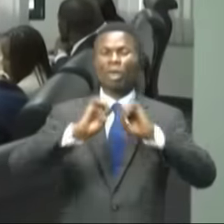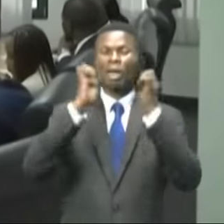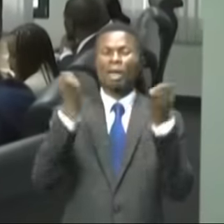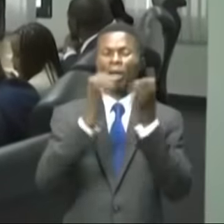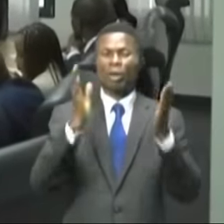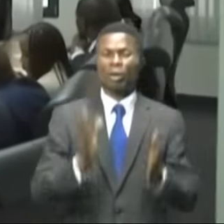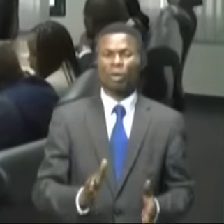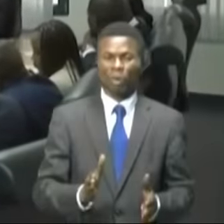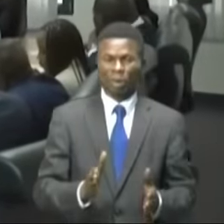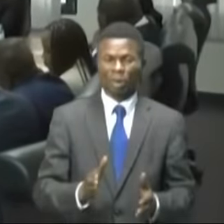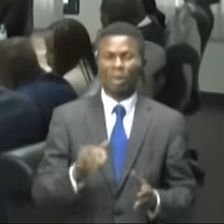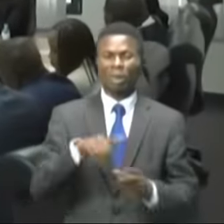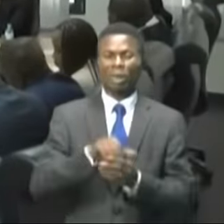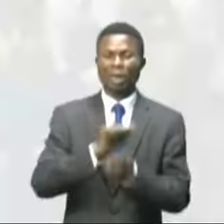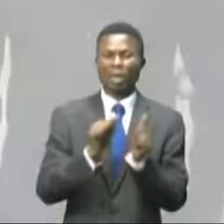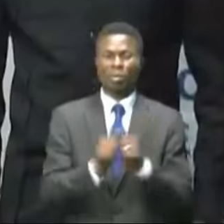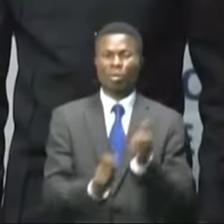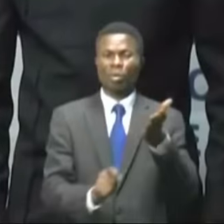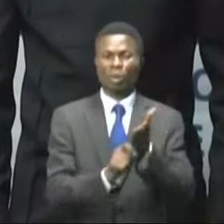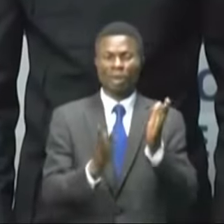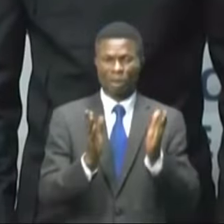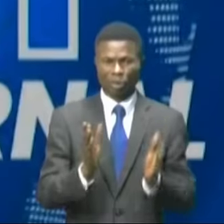entrepreneurs dans les secteurs de la technologie.